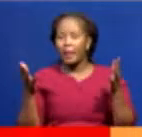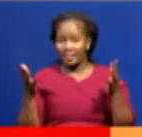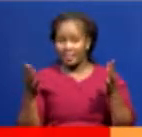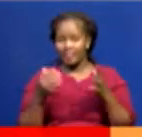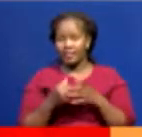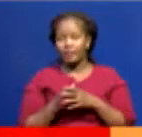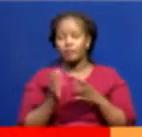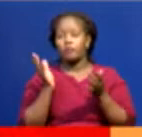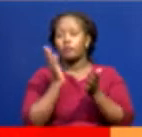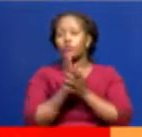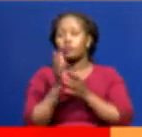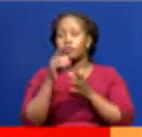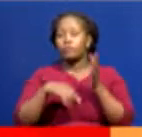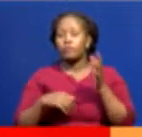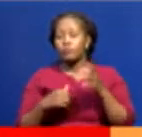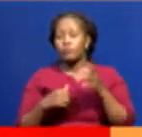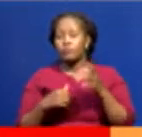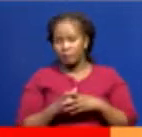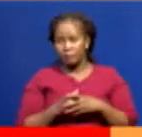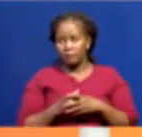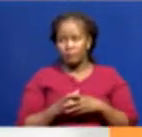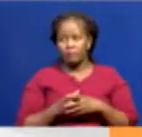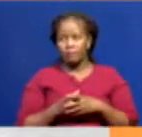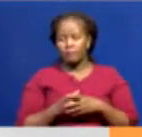ni kwamba unajua